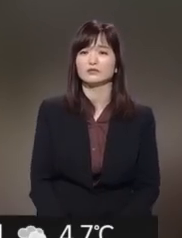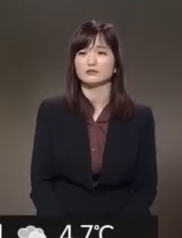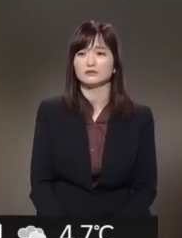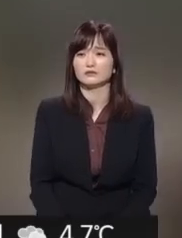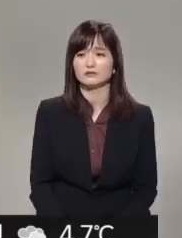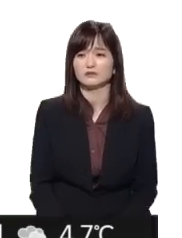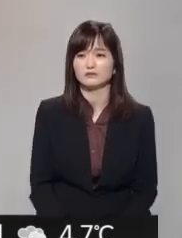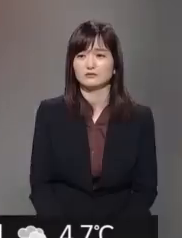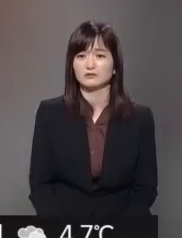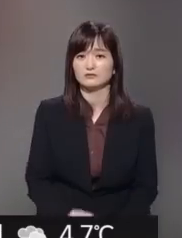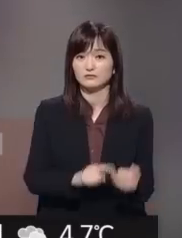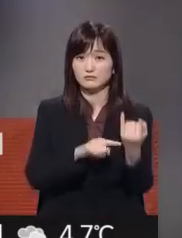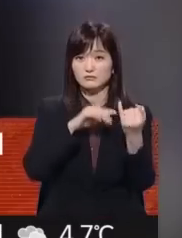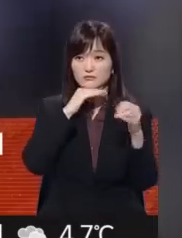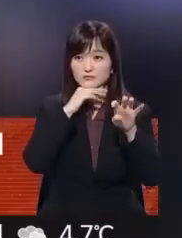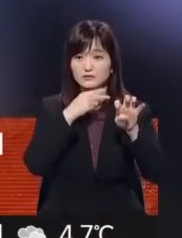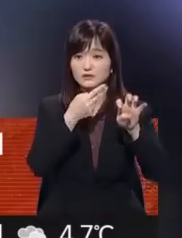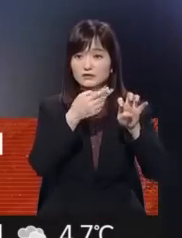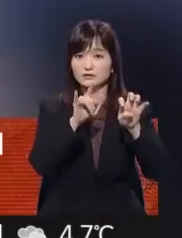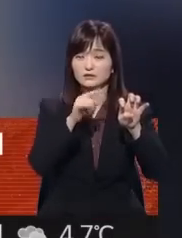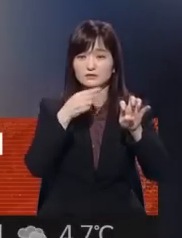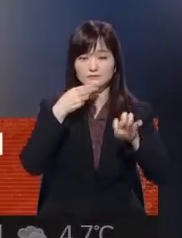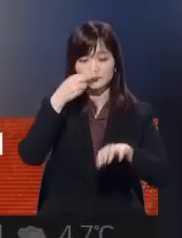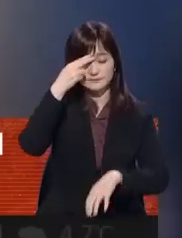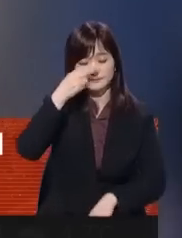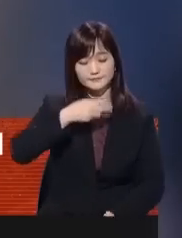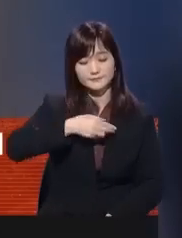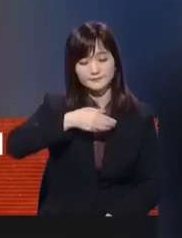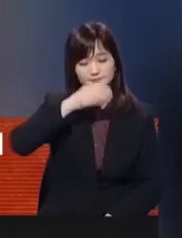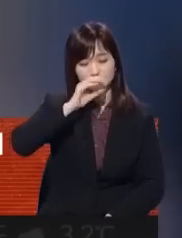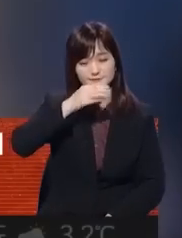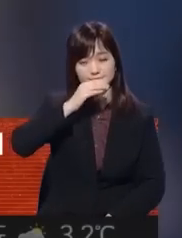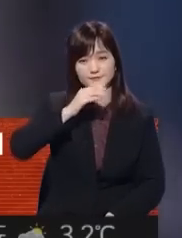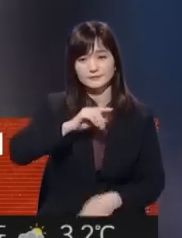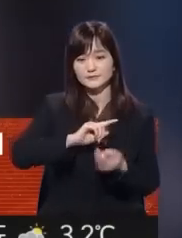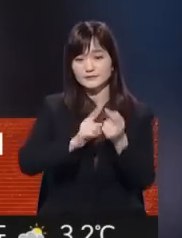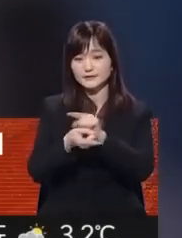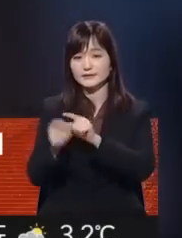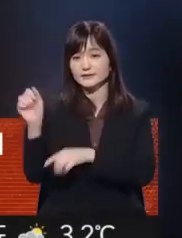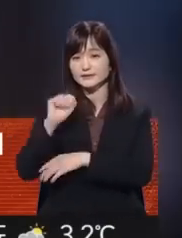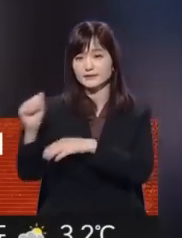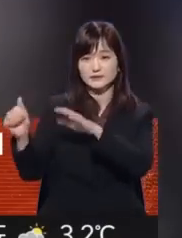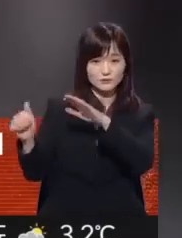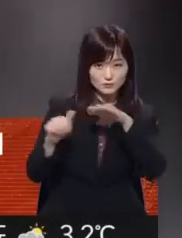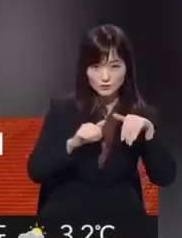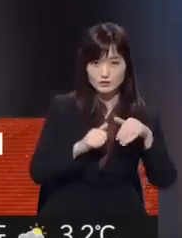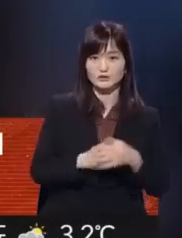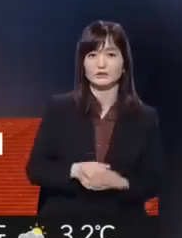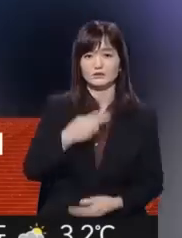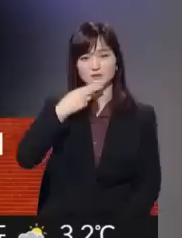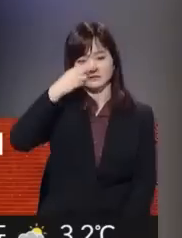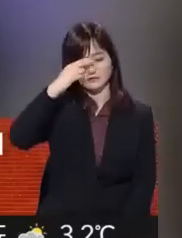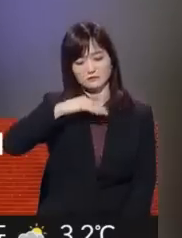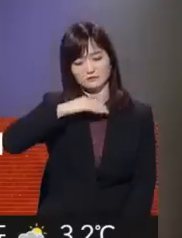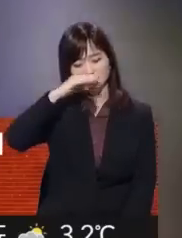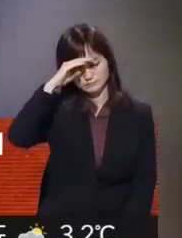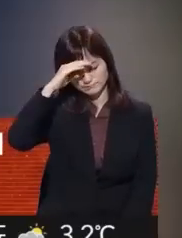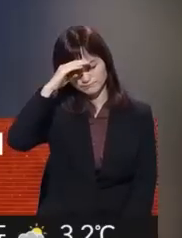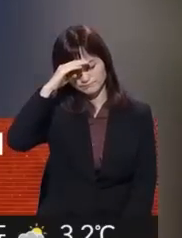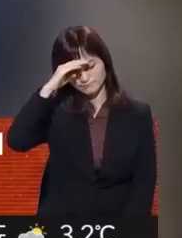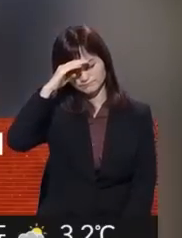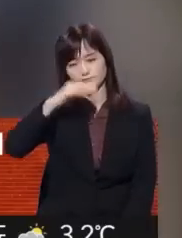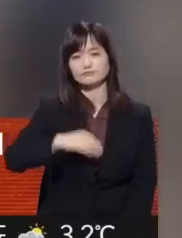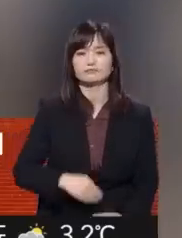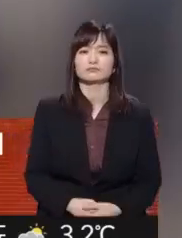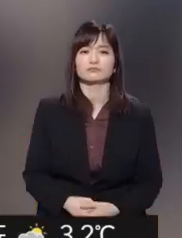자, 저 여성 40대라고 하는데요. 술을 마시고 대리기사를 부른 겁니다. 근데 너무 취해서 보주망태가 된